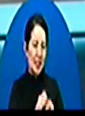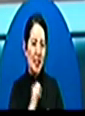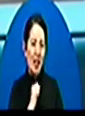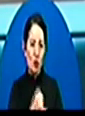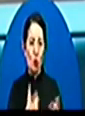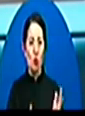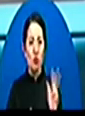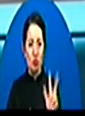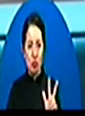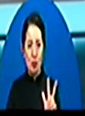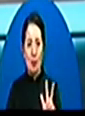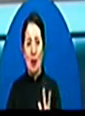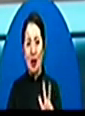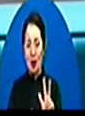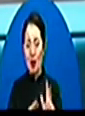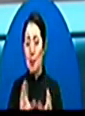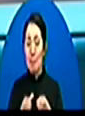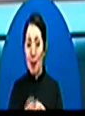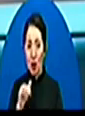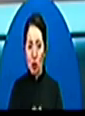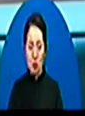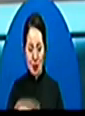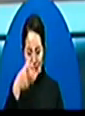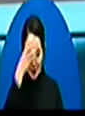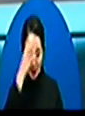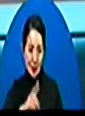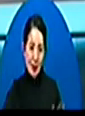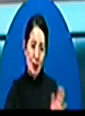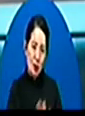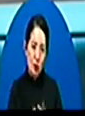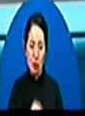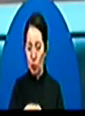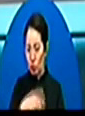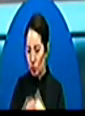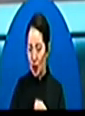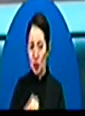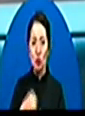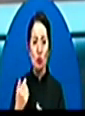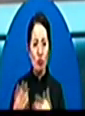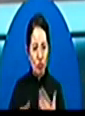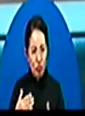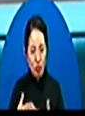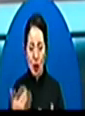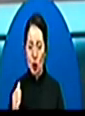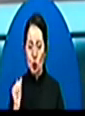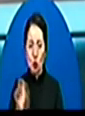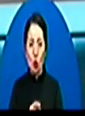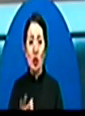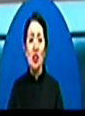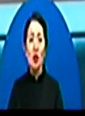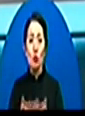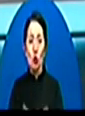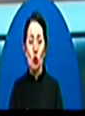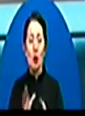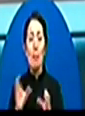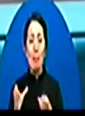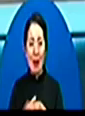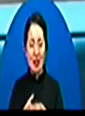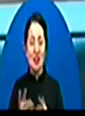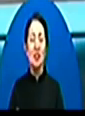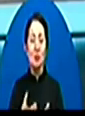дэвшигчээ багаар нийлгээлээ. Засгийн газрын эхлүүлж үр дүнд хүрч байгаа ажлуудыг урагшлуулахад чухал дэмжлэг үзүүлэх залуусыг багаар нь